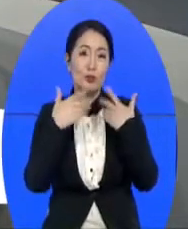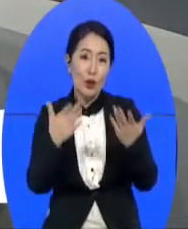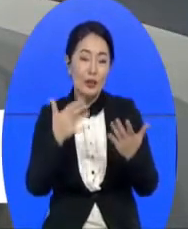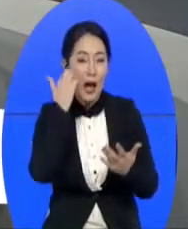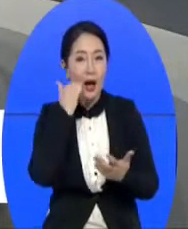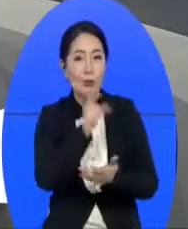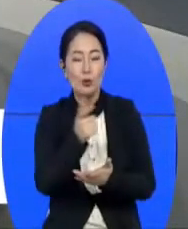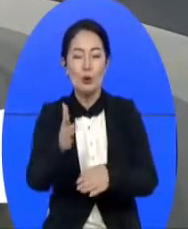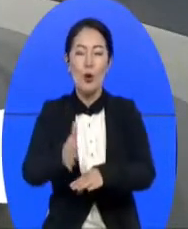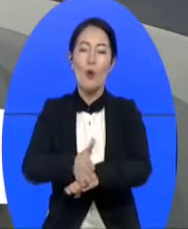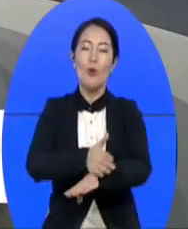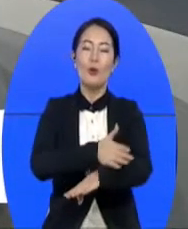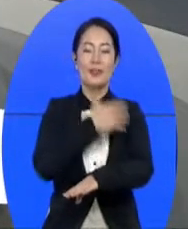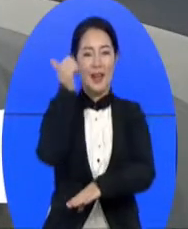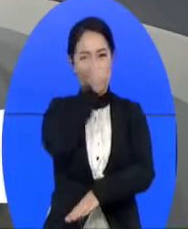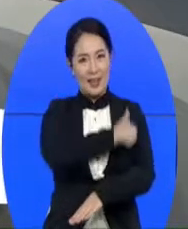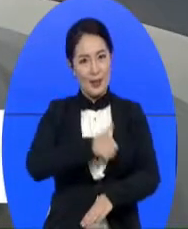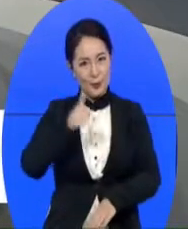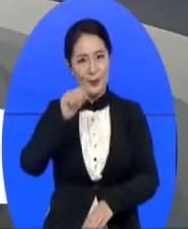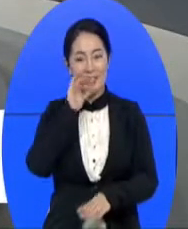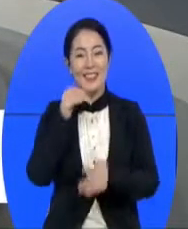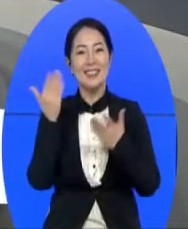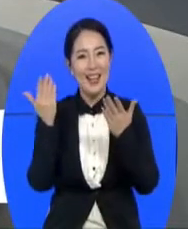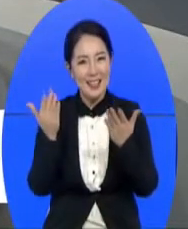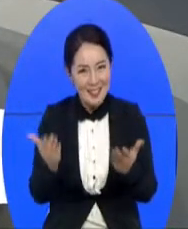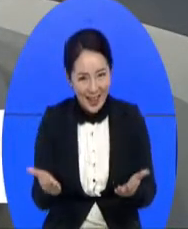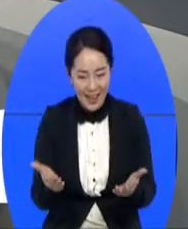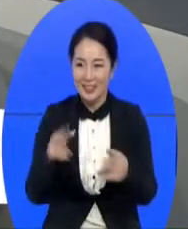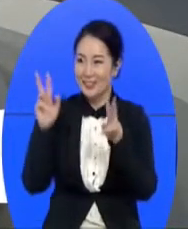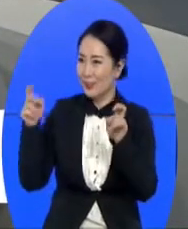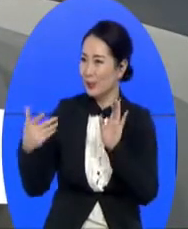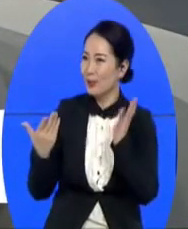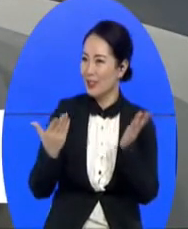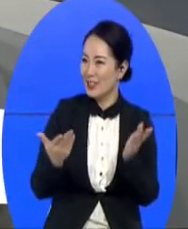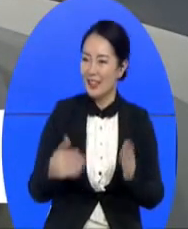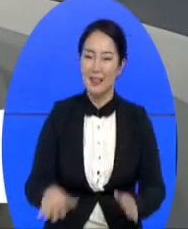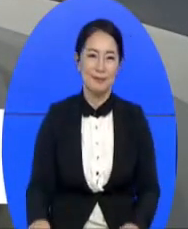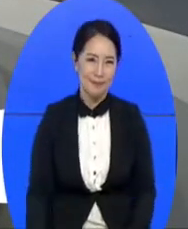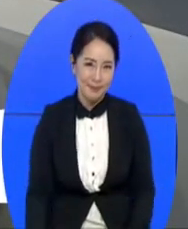маань урт удаан эрүүл сар насласаа гэсэн үгнээс өнөөдрийнхөө болон хөрвөлээ. Баярлалаа.